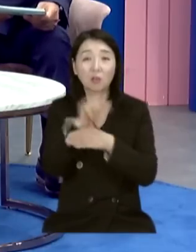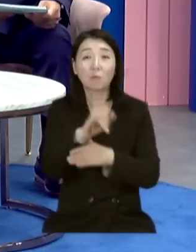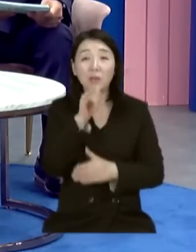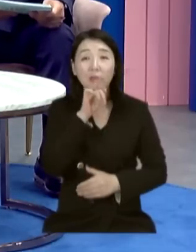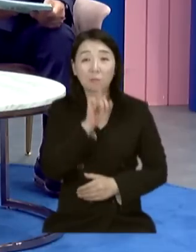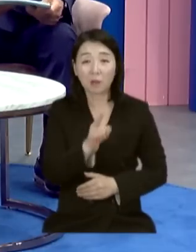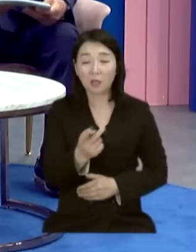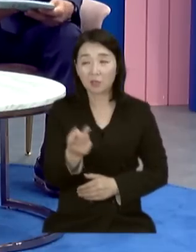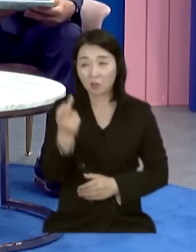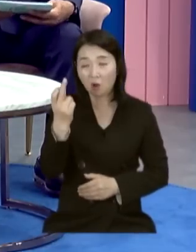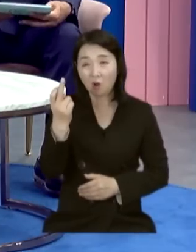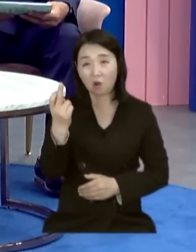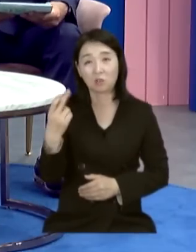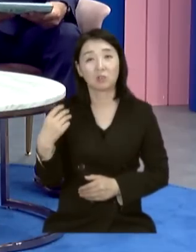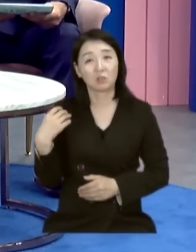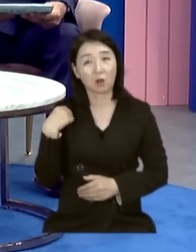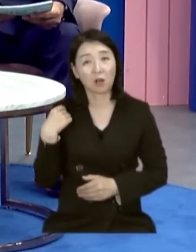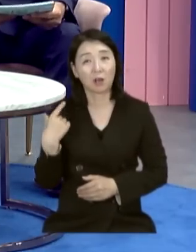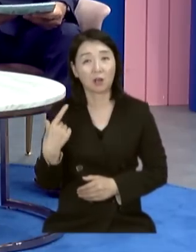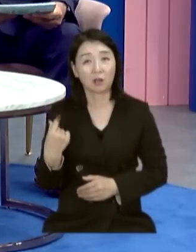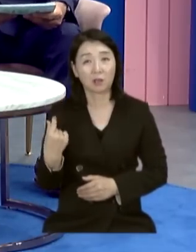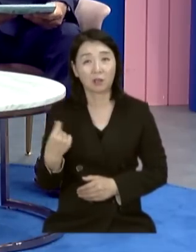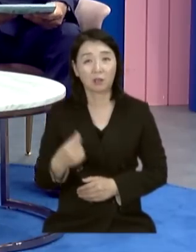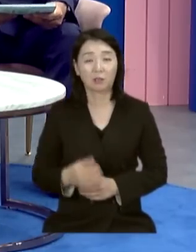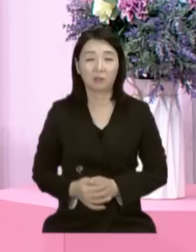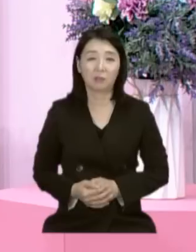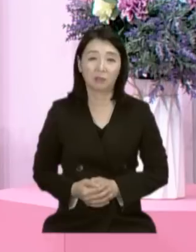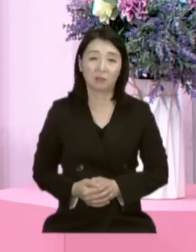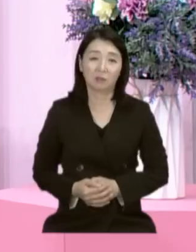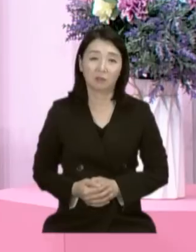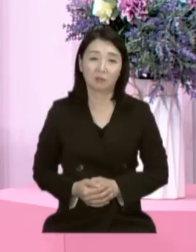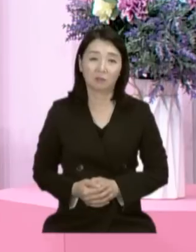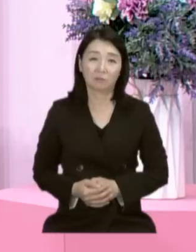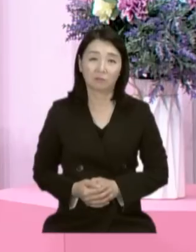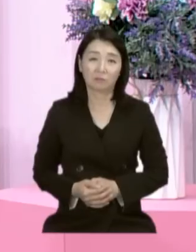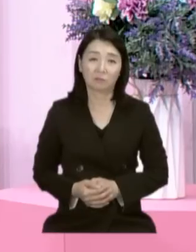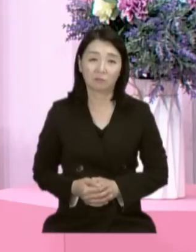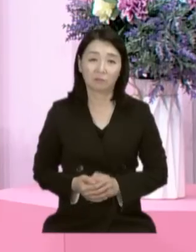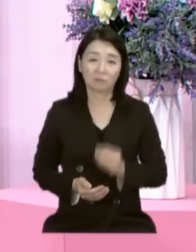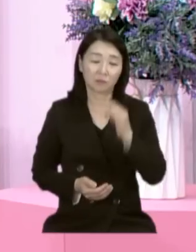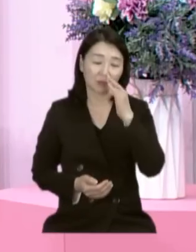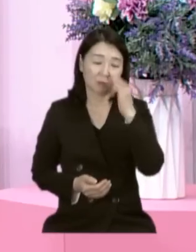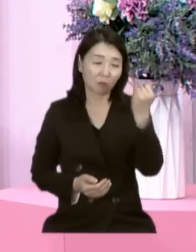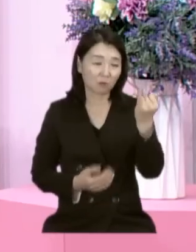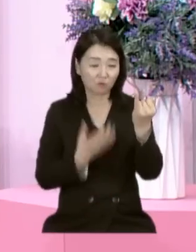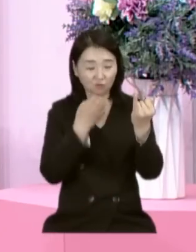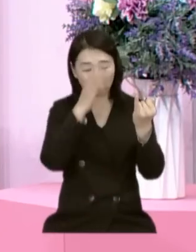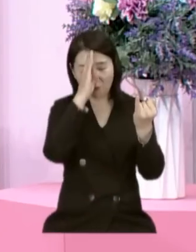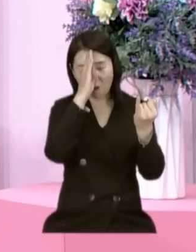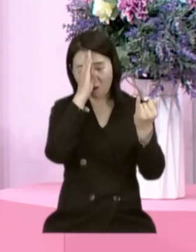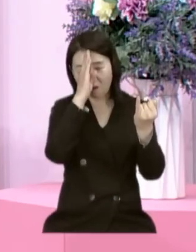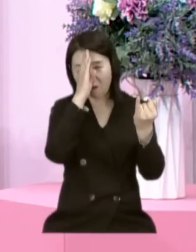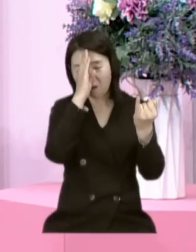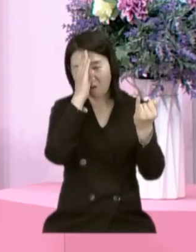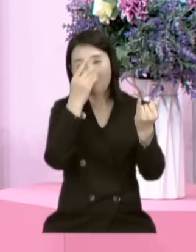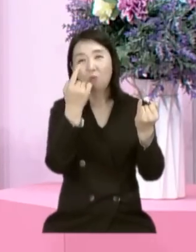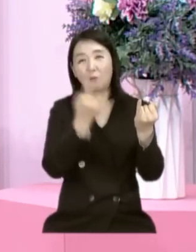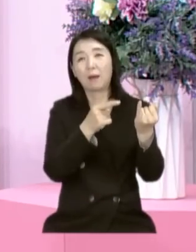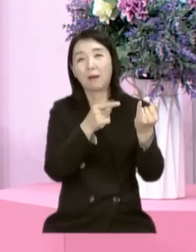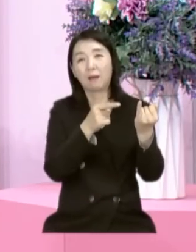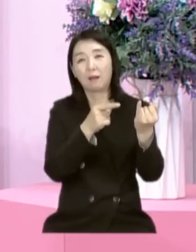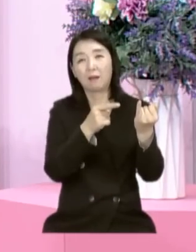얘기했잖아요. 근데 그 형님이 그런 역할을 하셨나 봐요. 어머니가 이제 그 우울증도 오시고